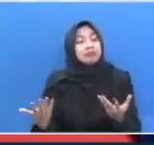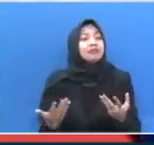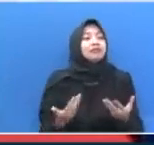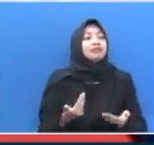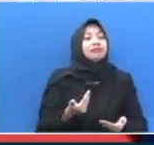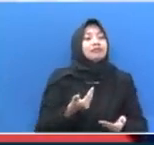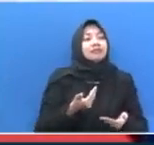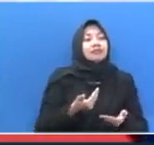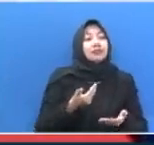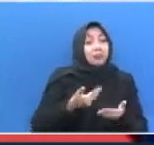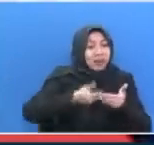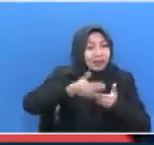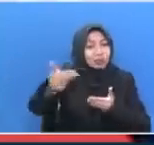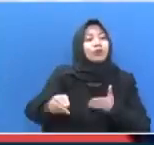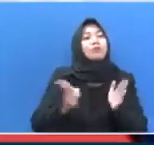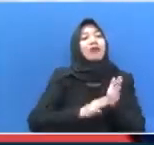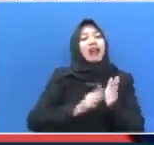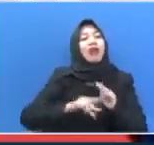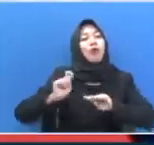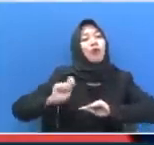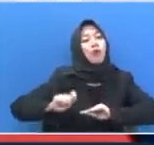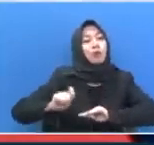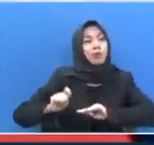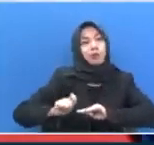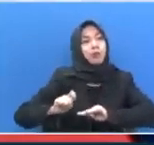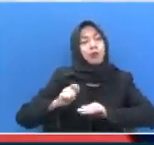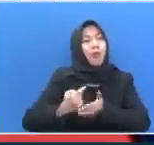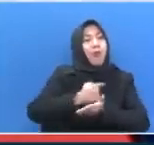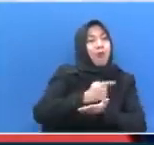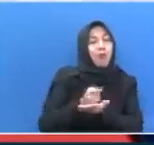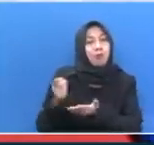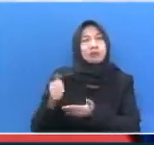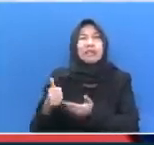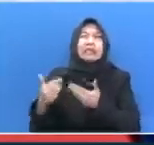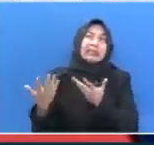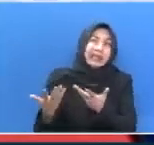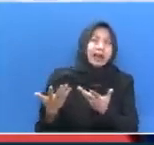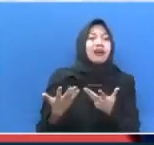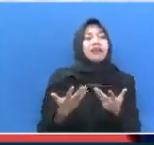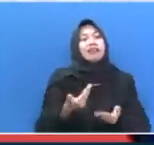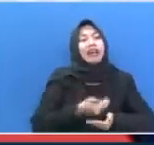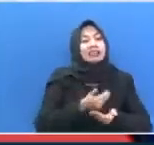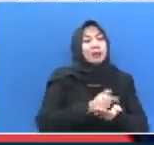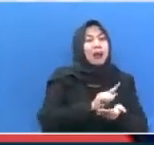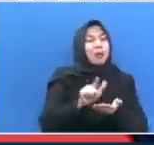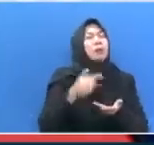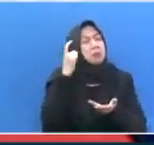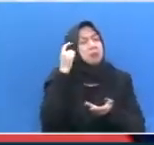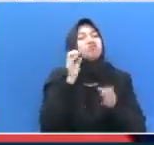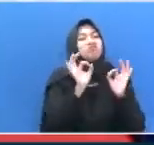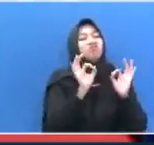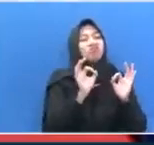berbuntut persoalan-persoalan hukum gitu loh Pak Memang kita sangat layak mengapresiasi karena laporan ke polisi ini kemudian